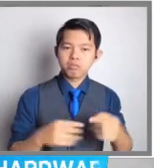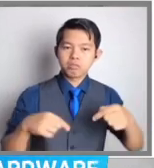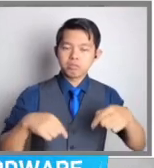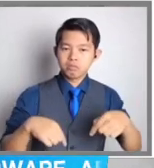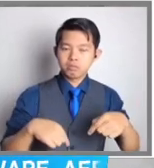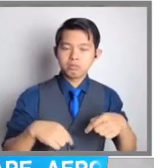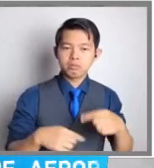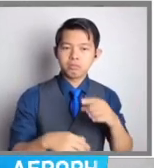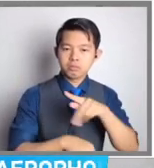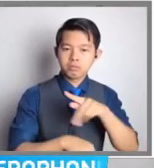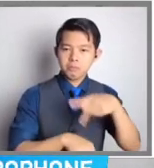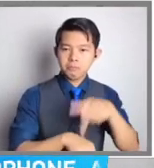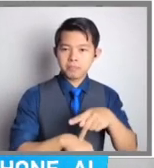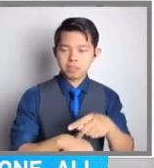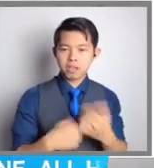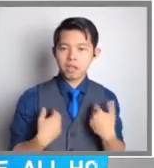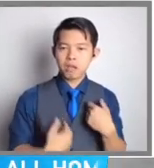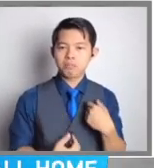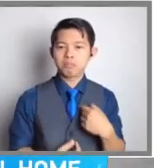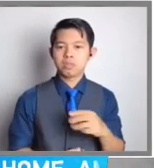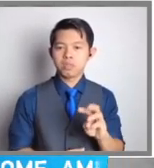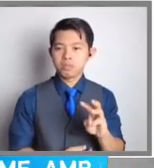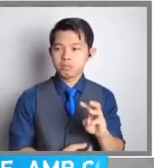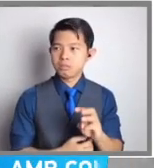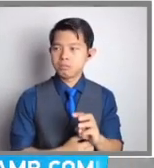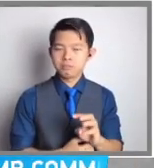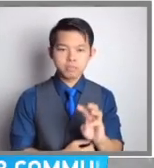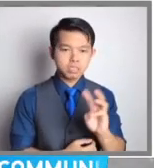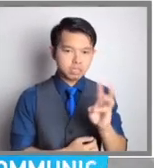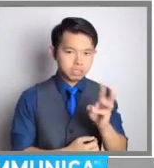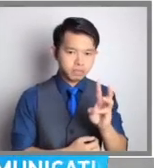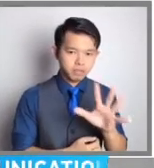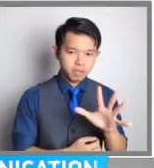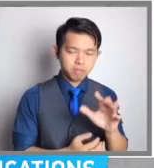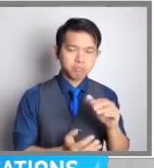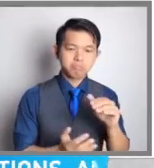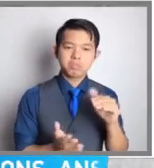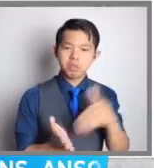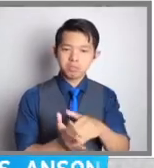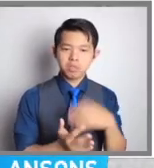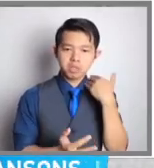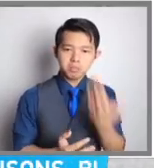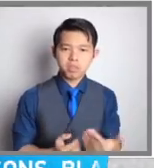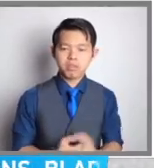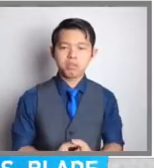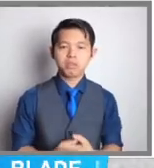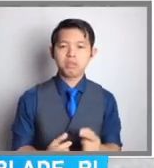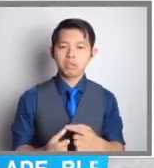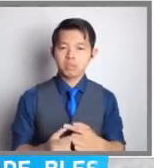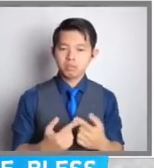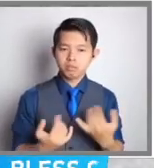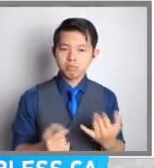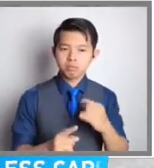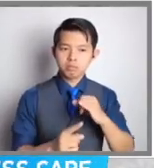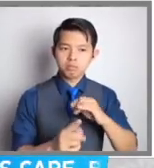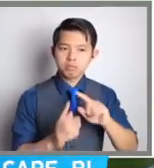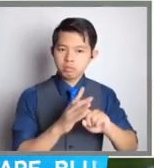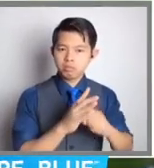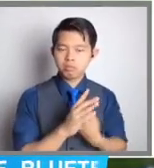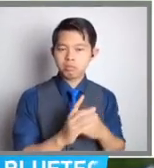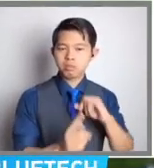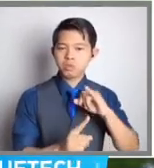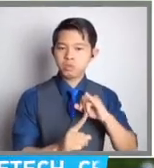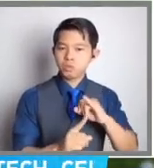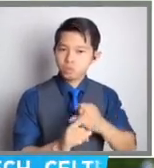65 ang nasawi. Bumagsak na rin ang bagong kaso nito simula nitong Hulyo. Sa Pilipinas, 4 ang naitalang